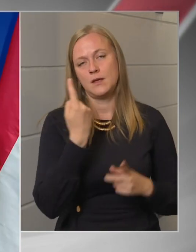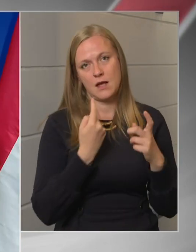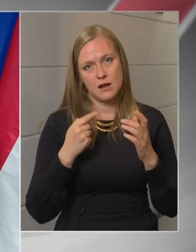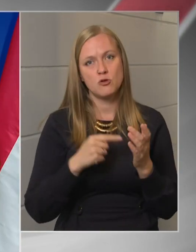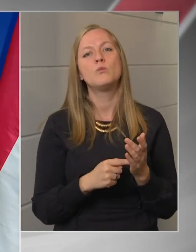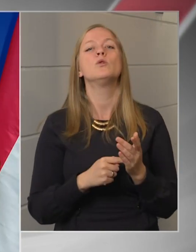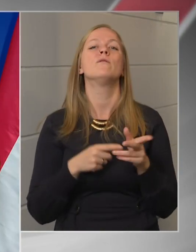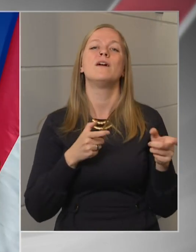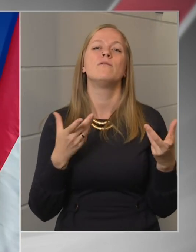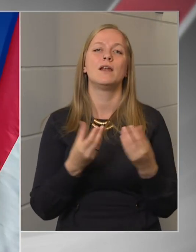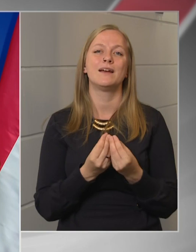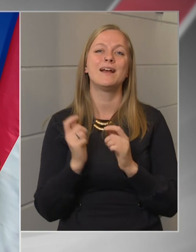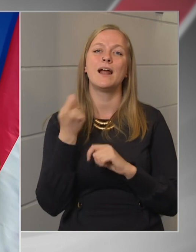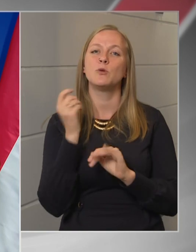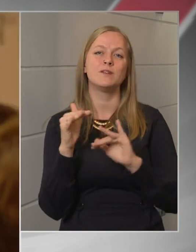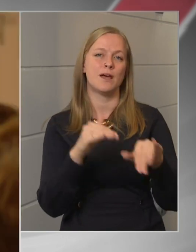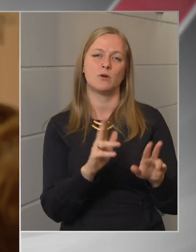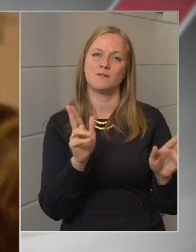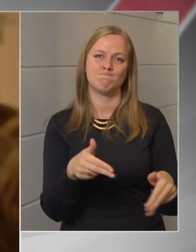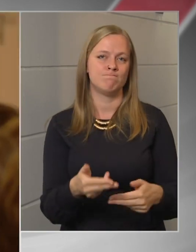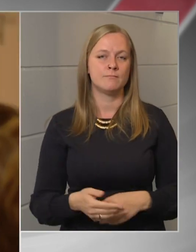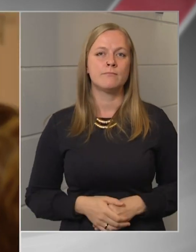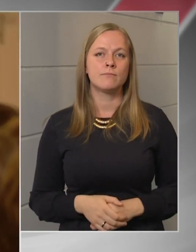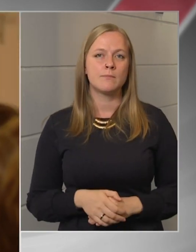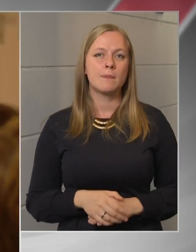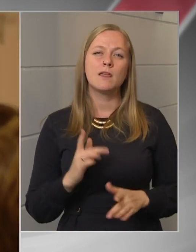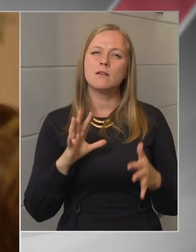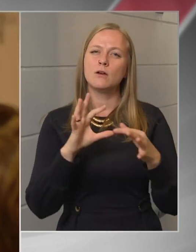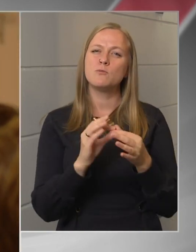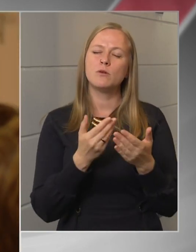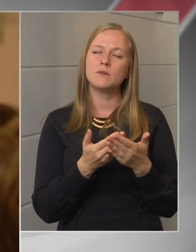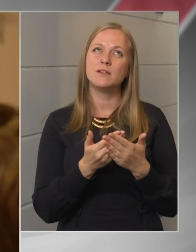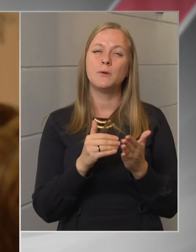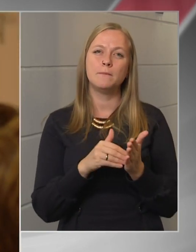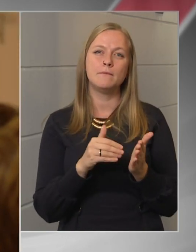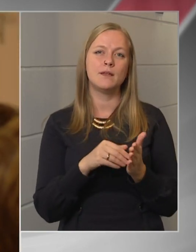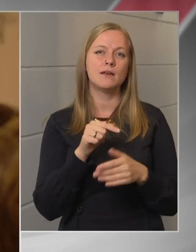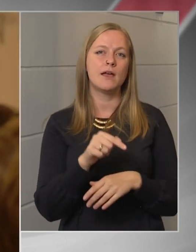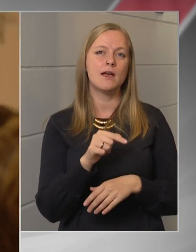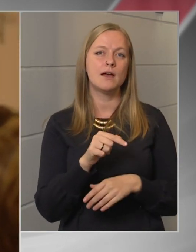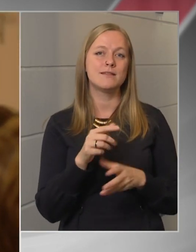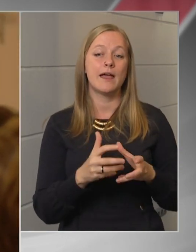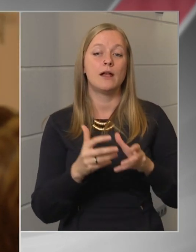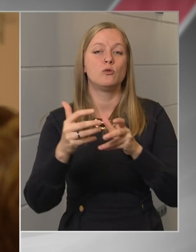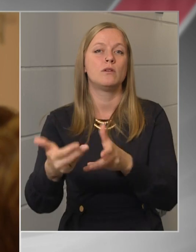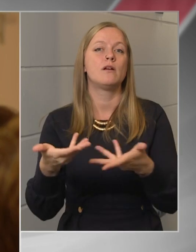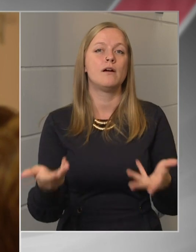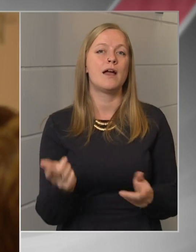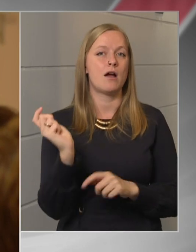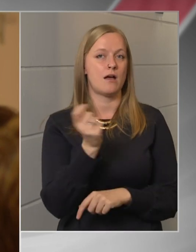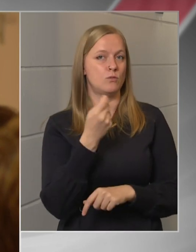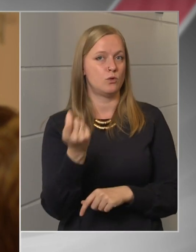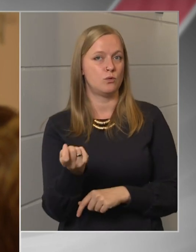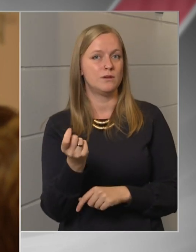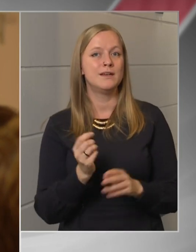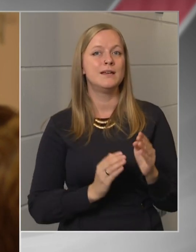támogatni nem szabad. Ezzel kapcsolatban annyi, hogy még, hogy ez elnyújthatja a háborút esetleg,